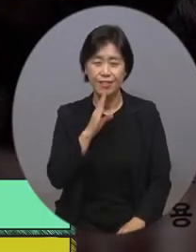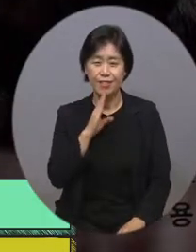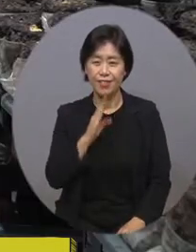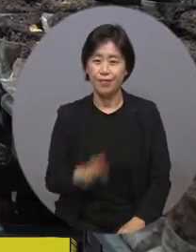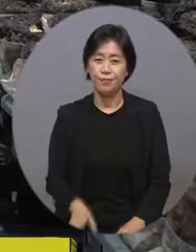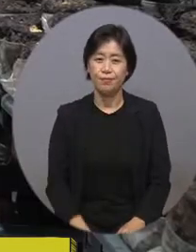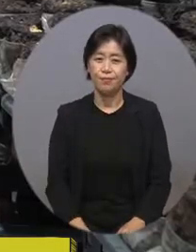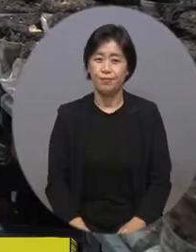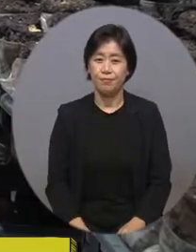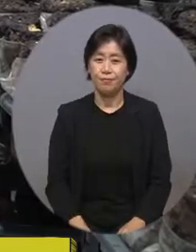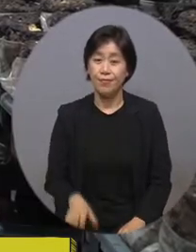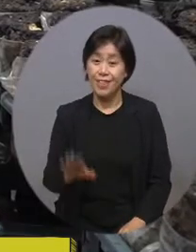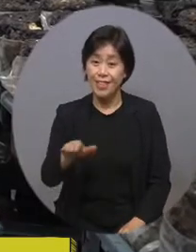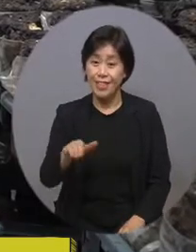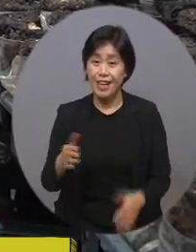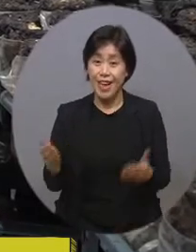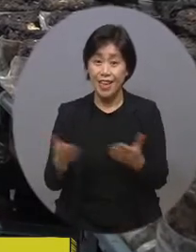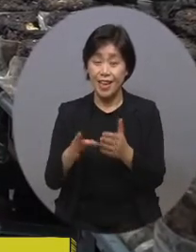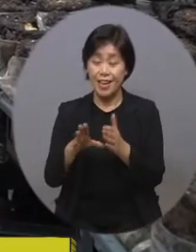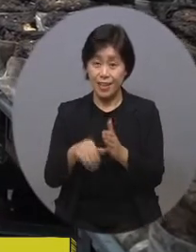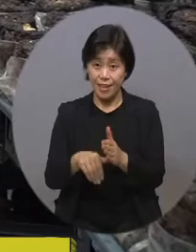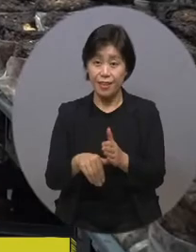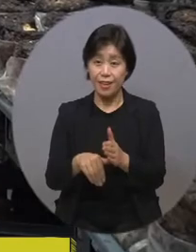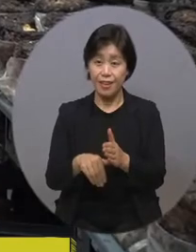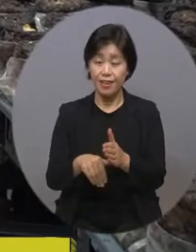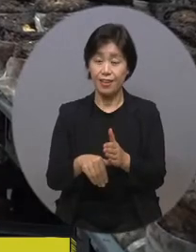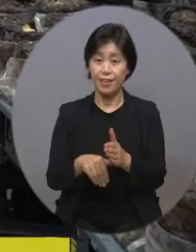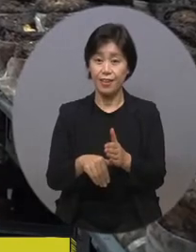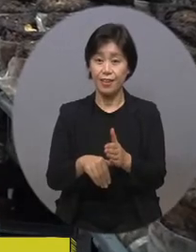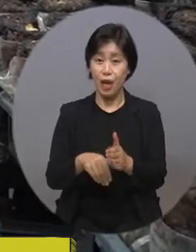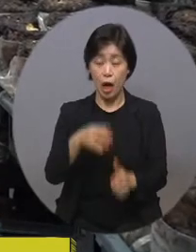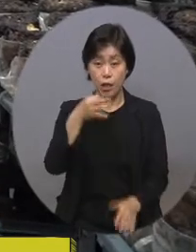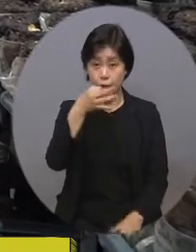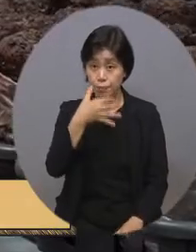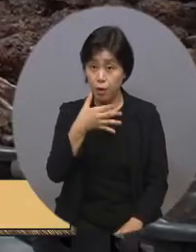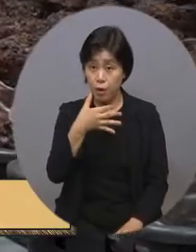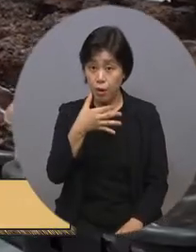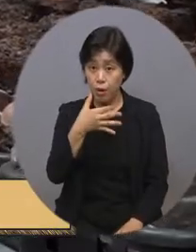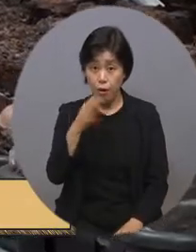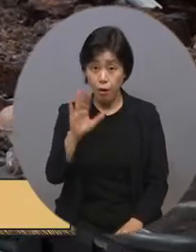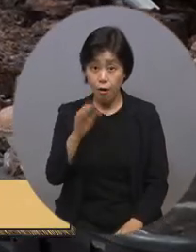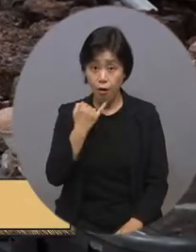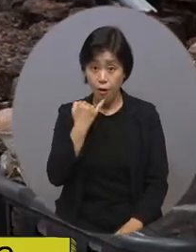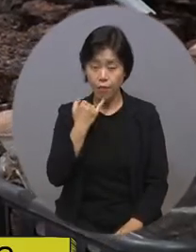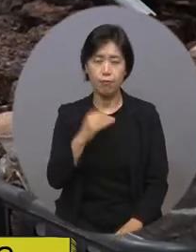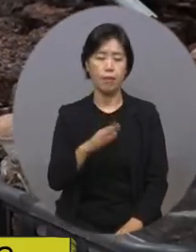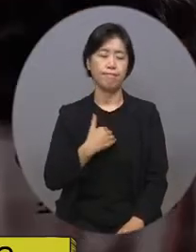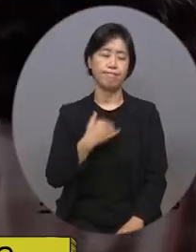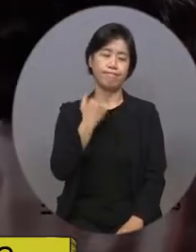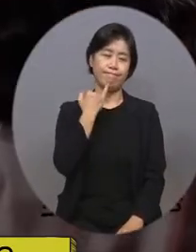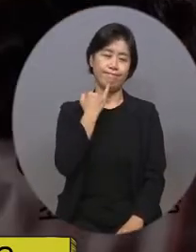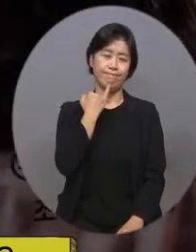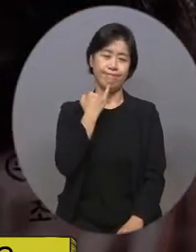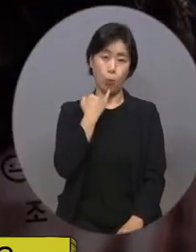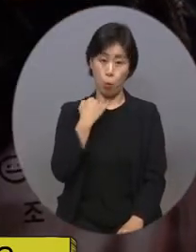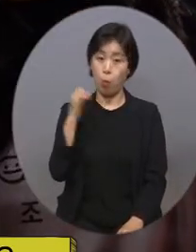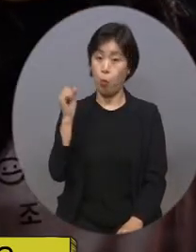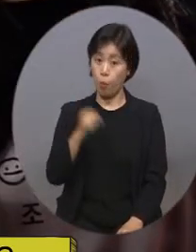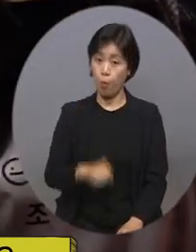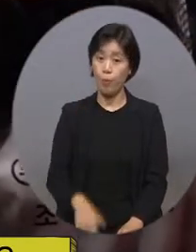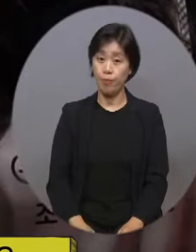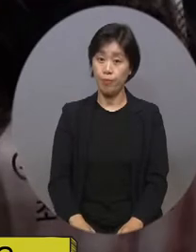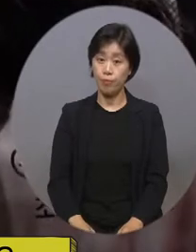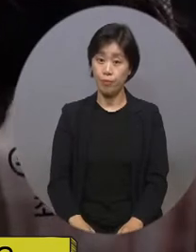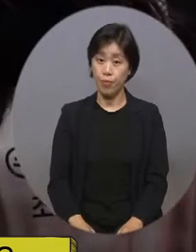없어요. 민철님은 그러면 일하는 데는 안 힘드세요? 아, 괜찮아요. 괜찮으세요?